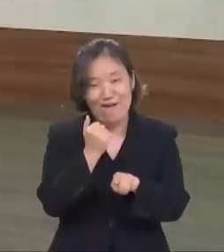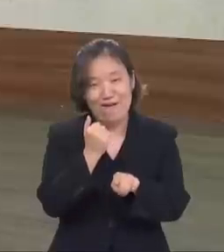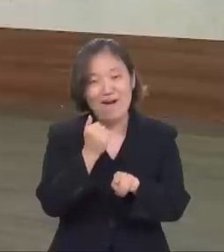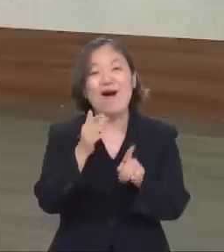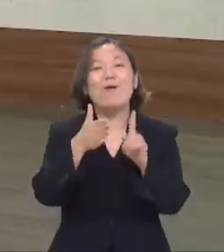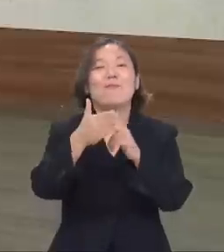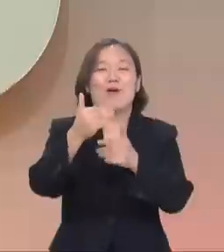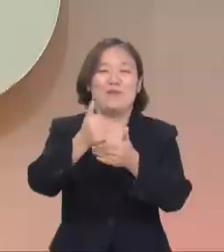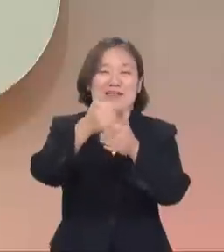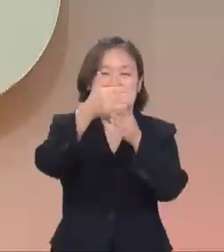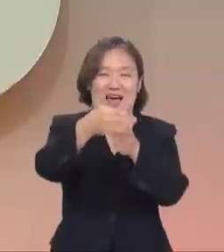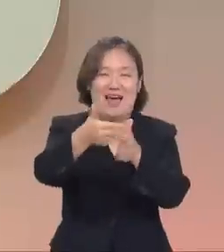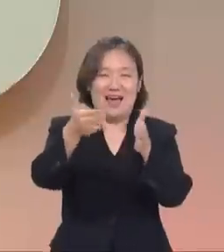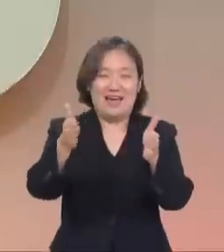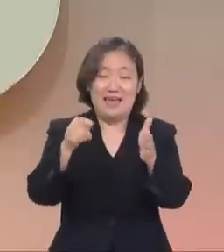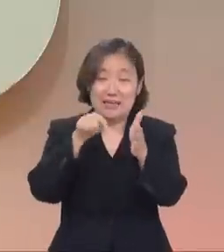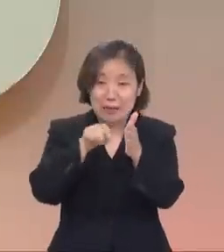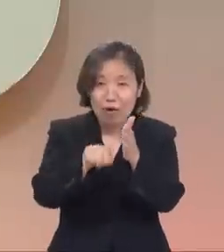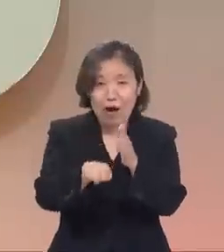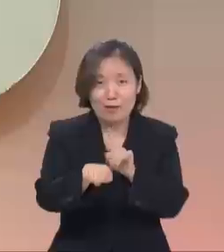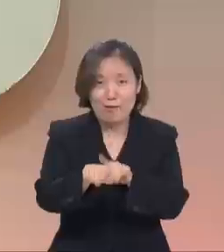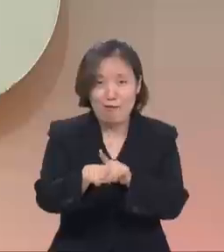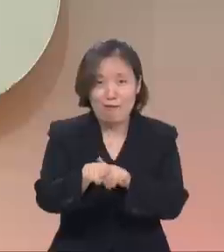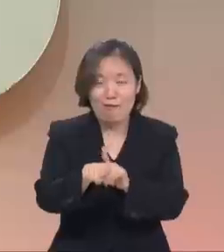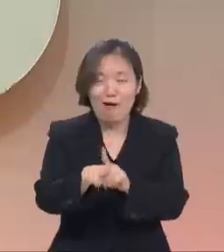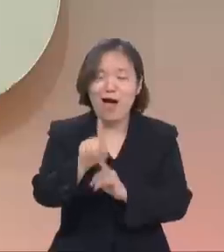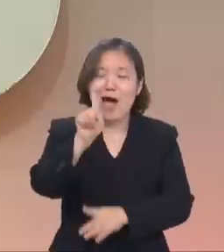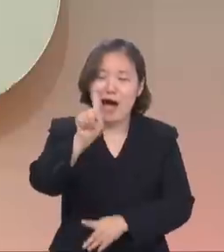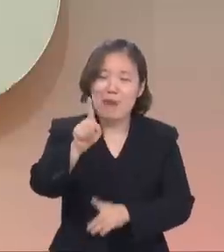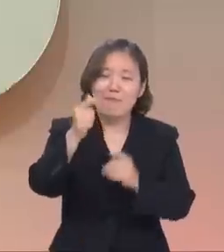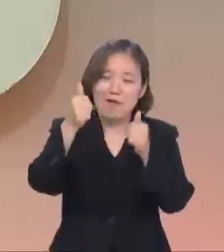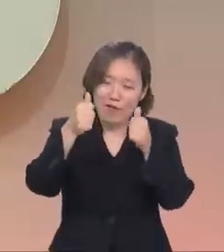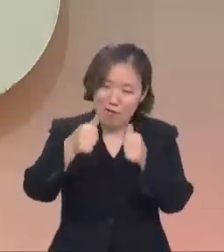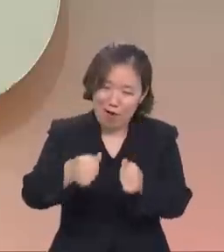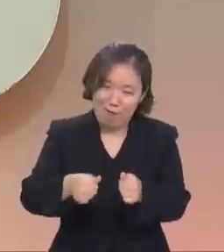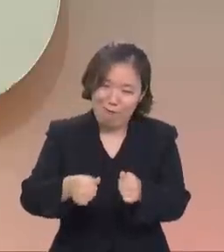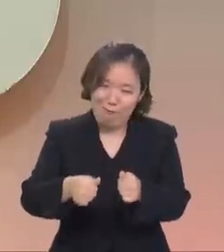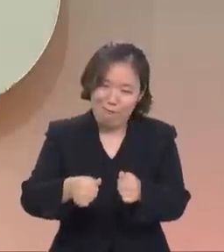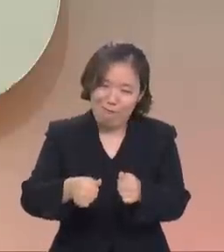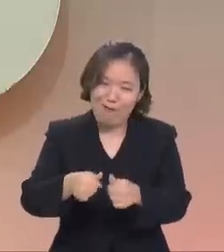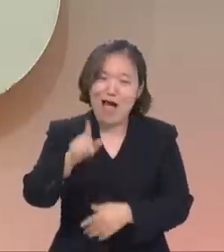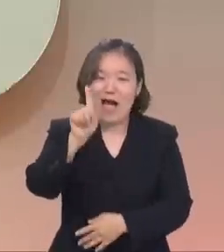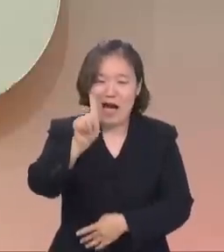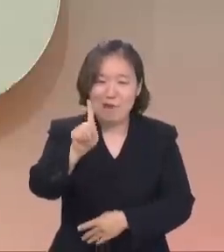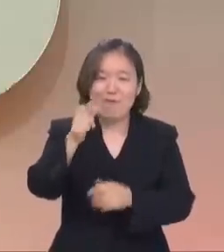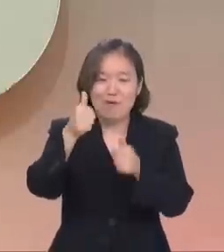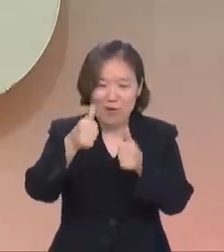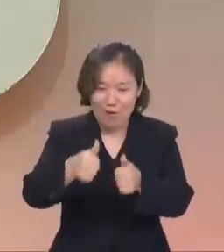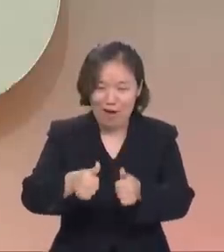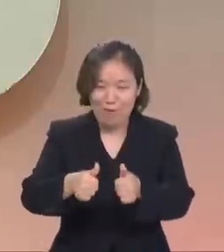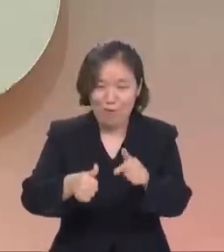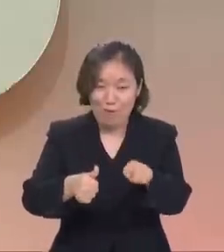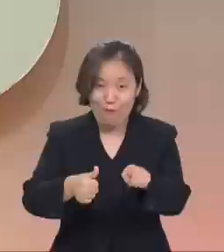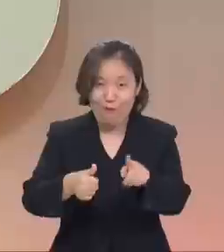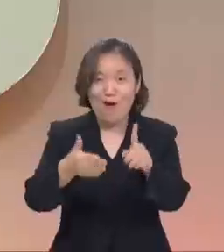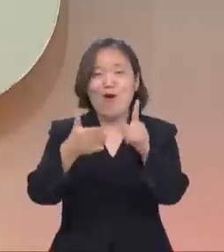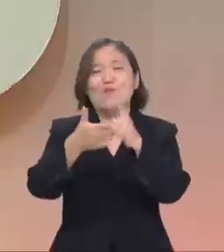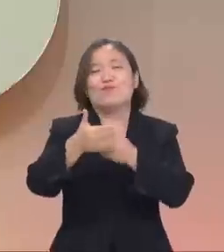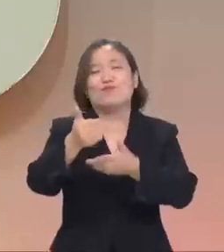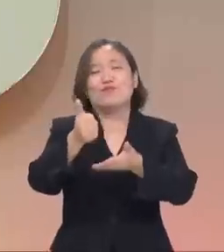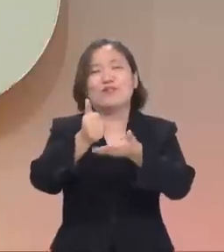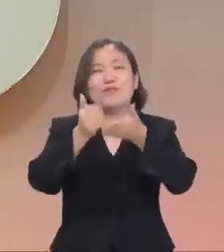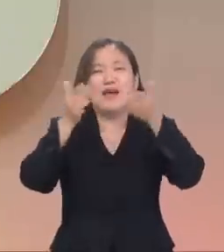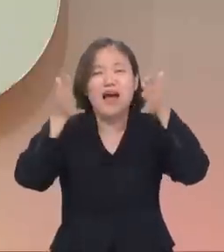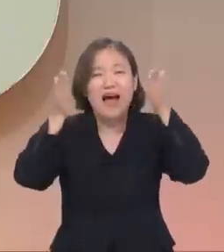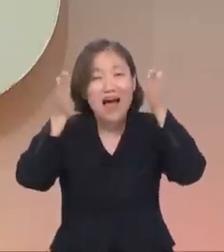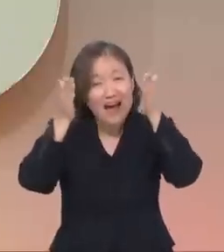배 절 한번 절 한번 그렇게 부처님을 향해서 부처님을